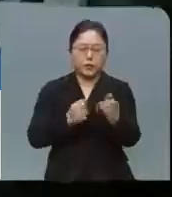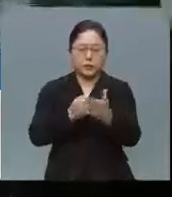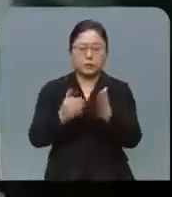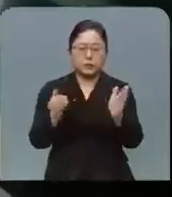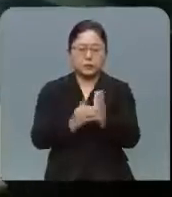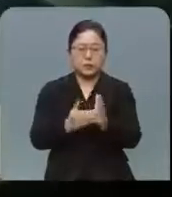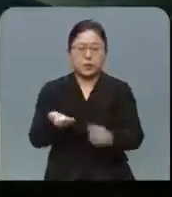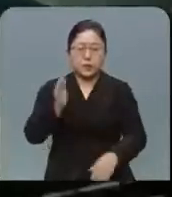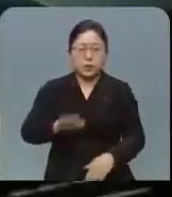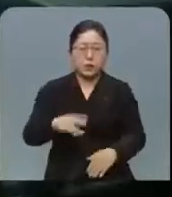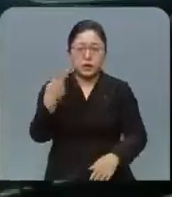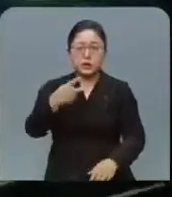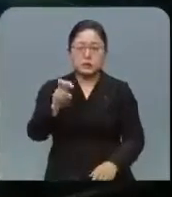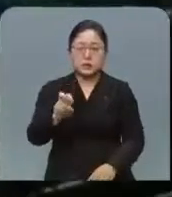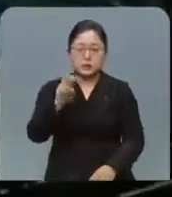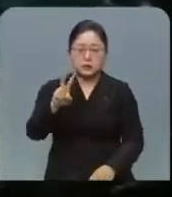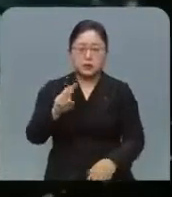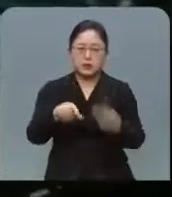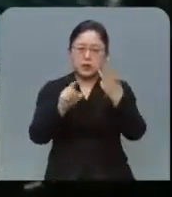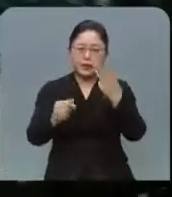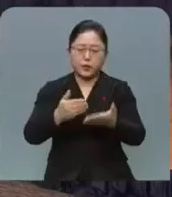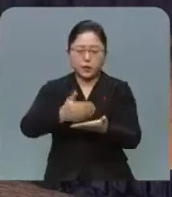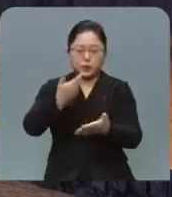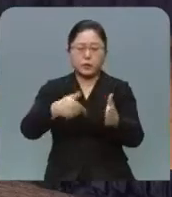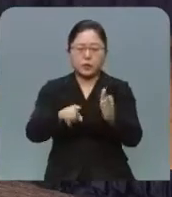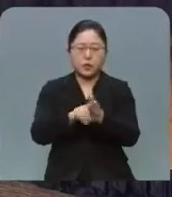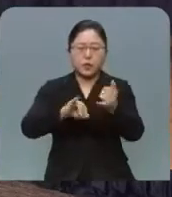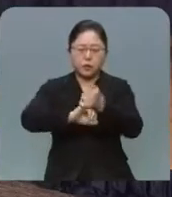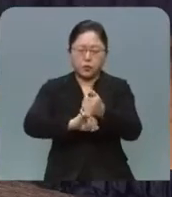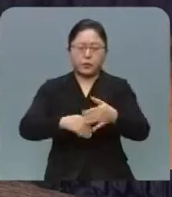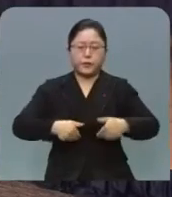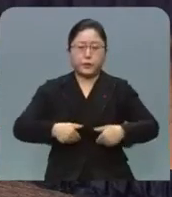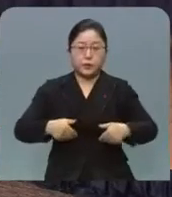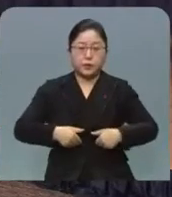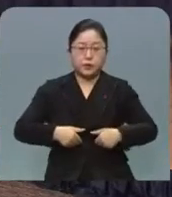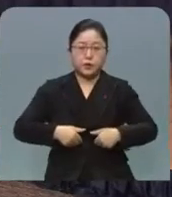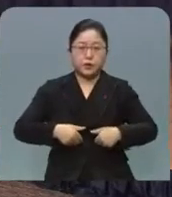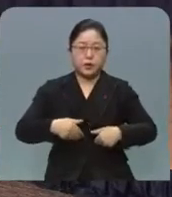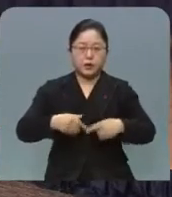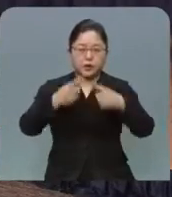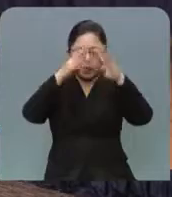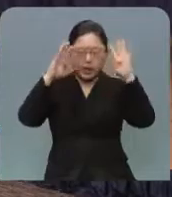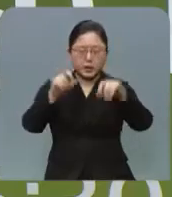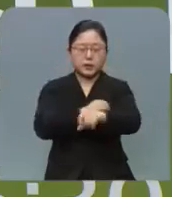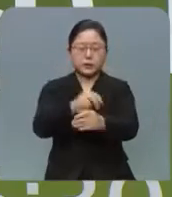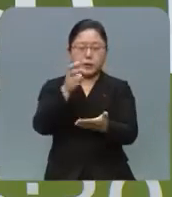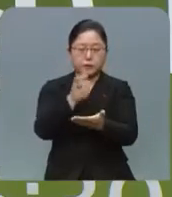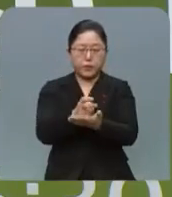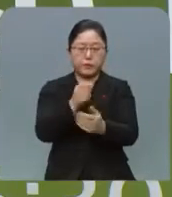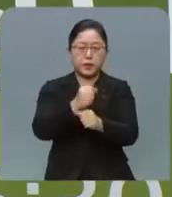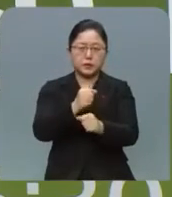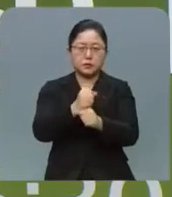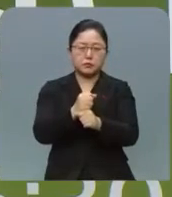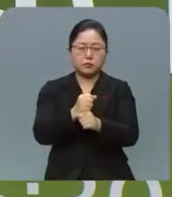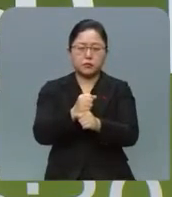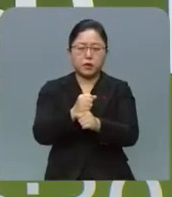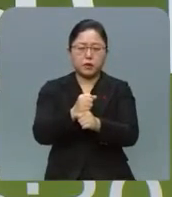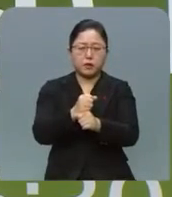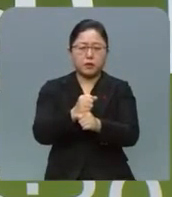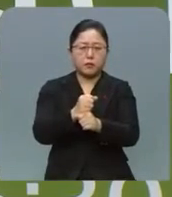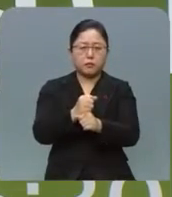있습니다. 하지만 오는 2022년 3월 개교를 위해서 필수적인 한국에너지공대 특별법 제정은